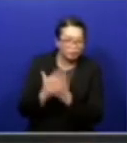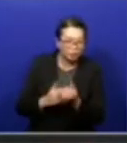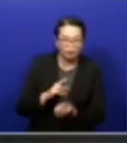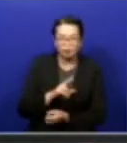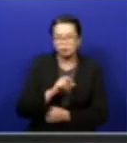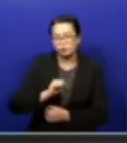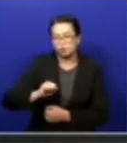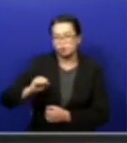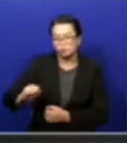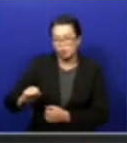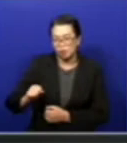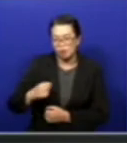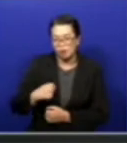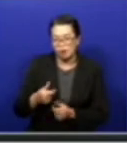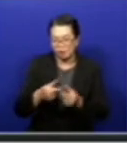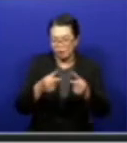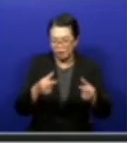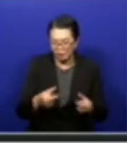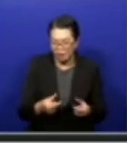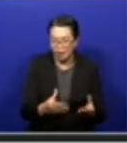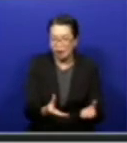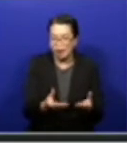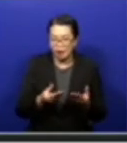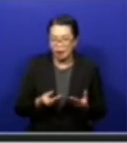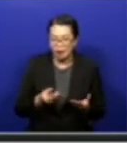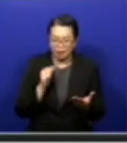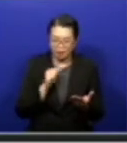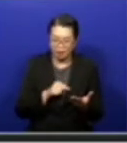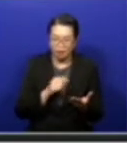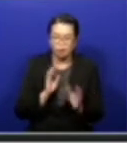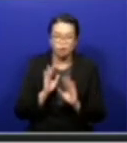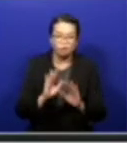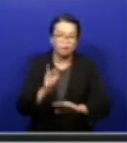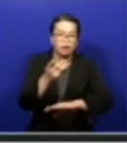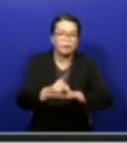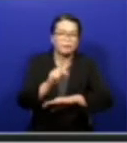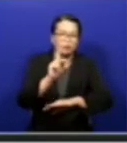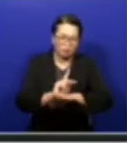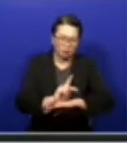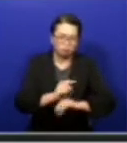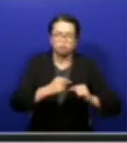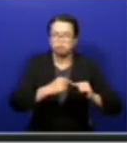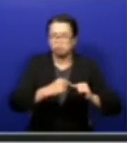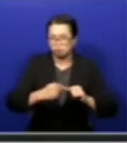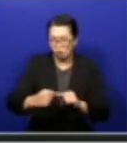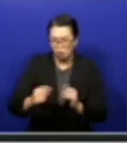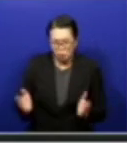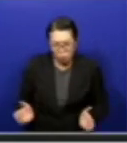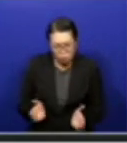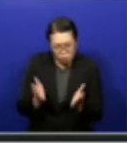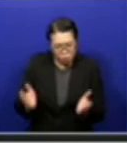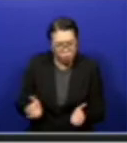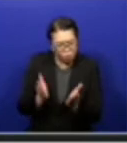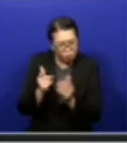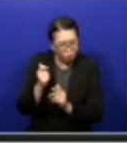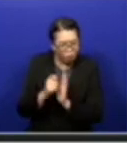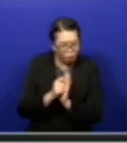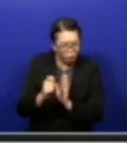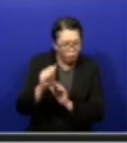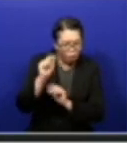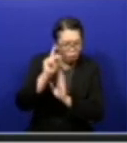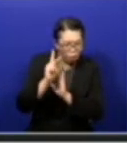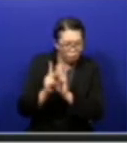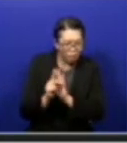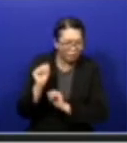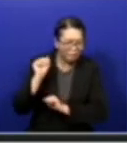รับผลการศึกษานี้แล้วผมกราบฝากท่านประธานนะครับให้ผลักดันไปสู่ความเป็